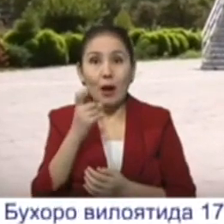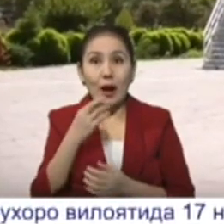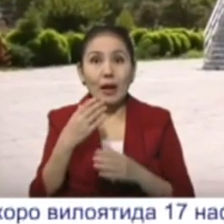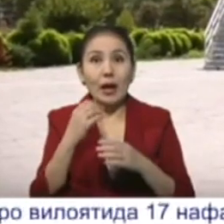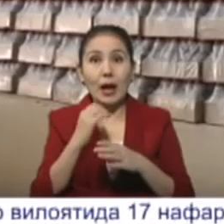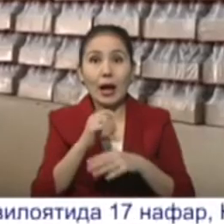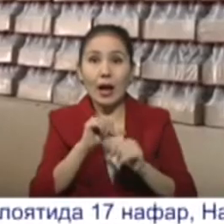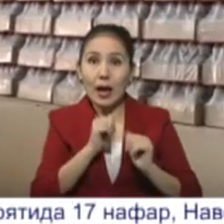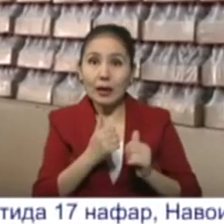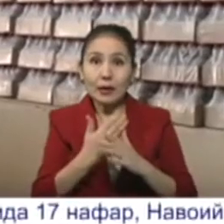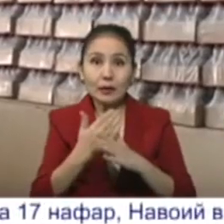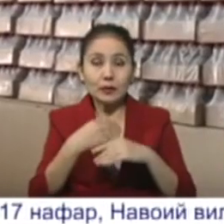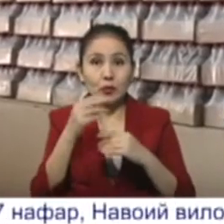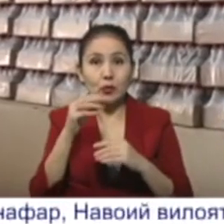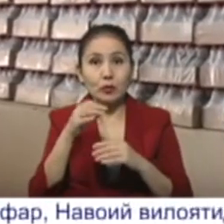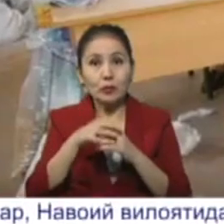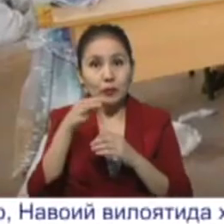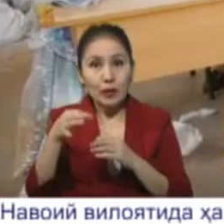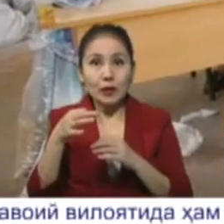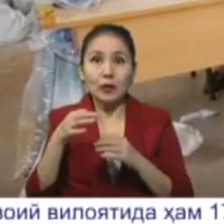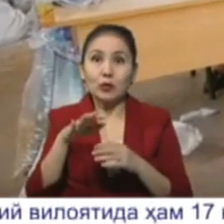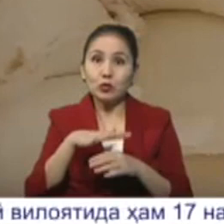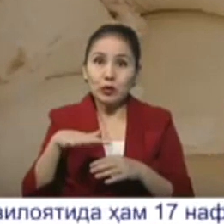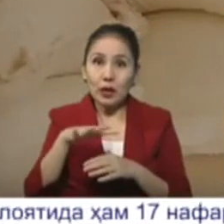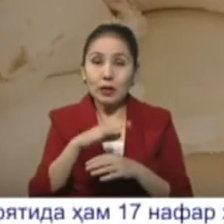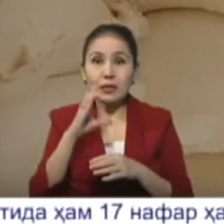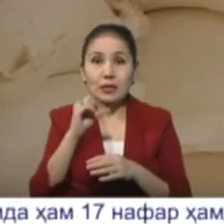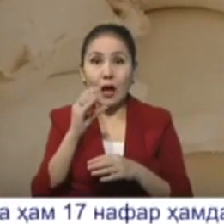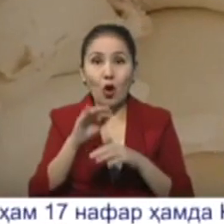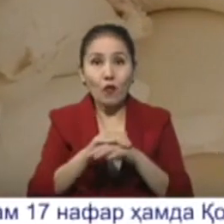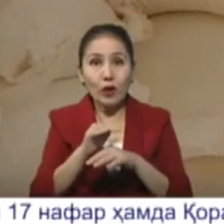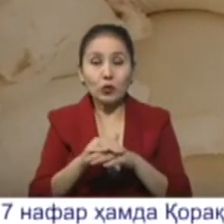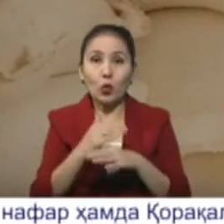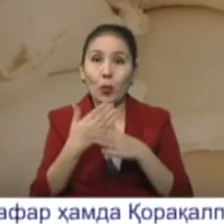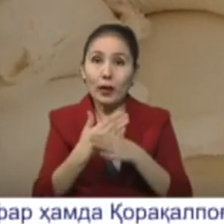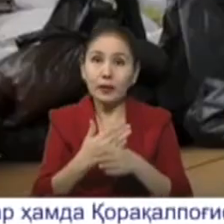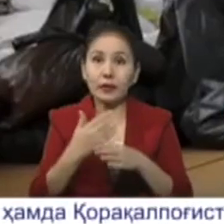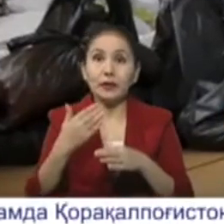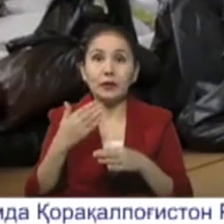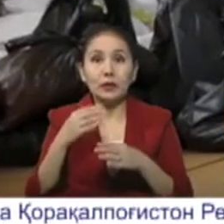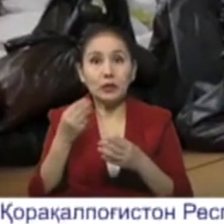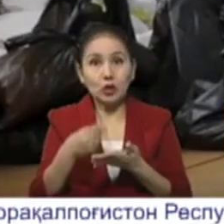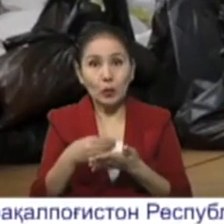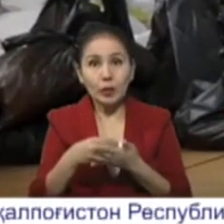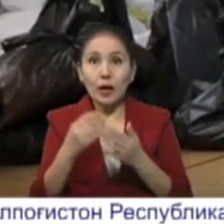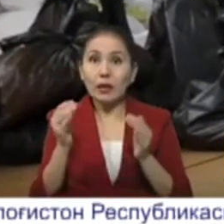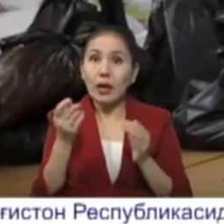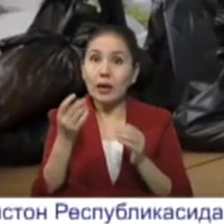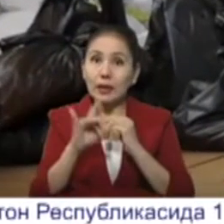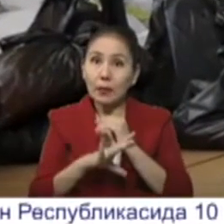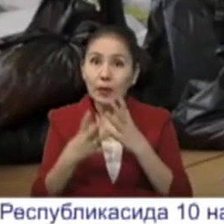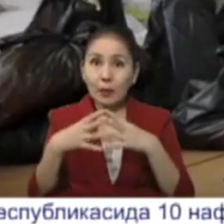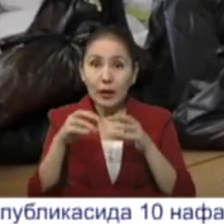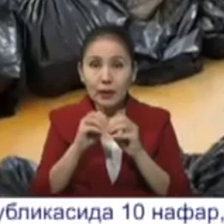fondi viloyat bo'limi hamda tuman va shahar bo'linmalari huzuridagi saxovat va ko'mak jamg'armasi mablag'lari hisobidan kam ta'minlangan,